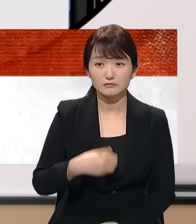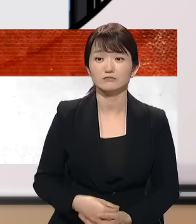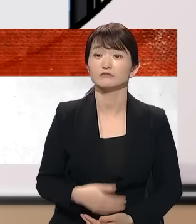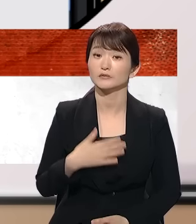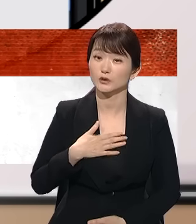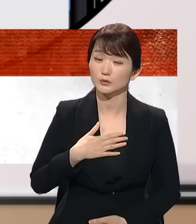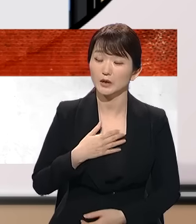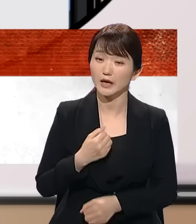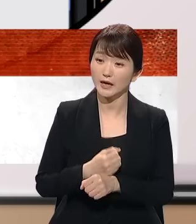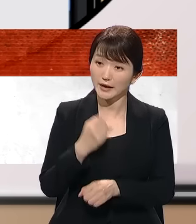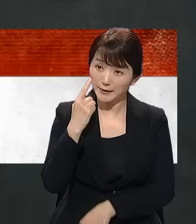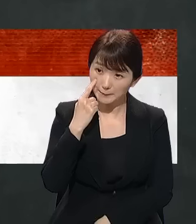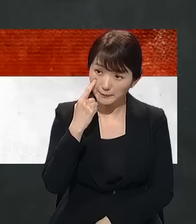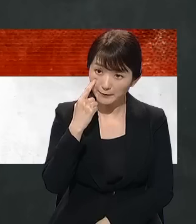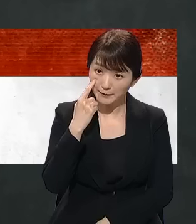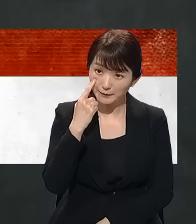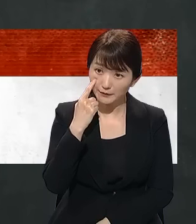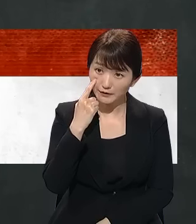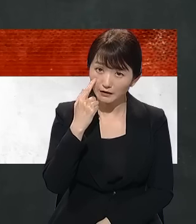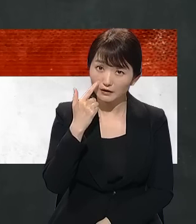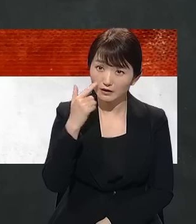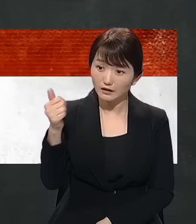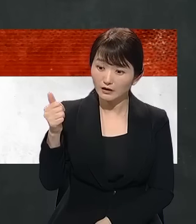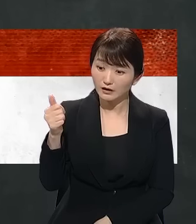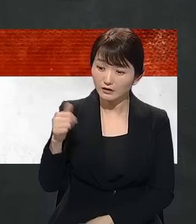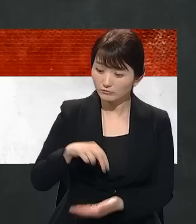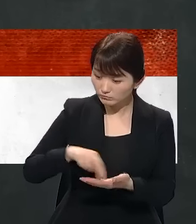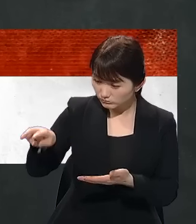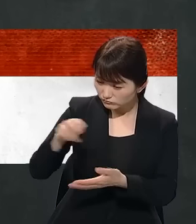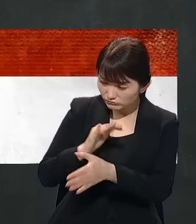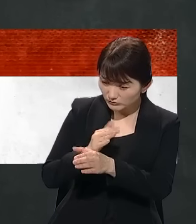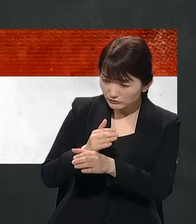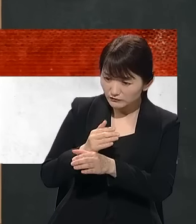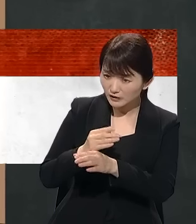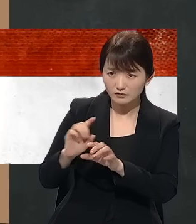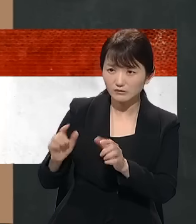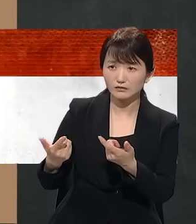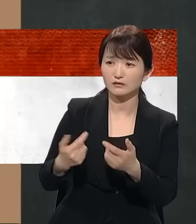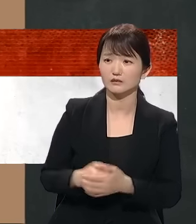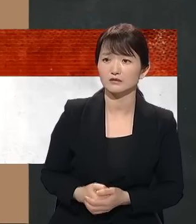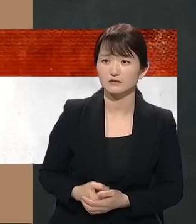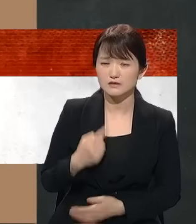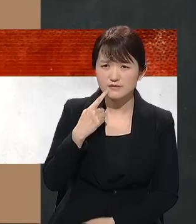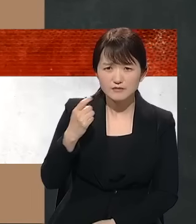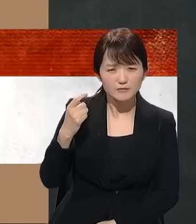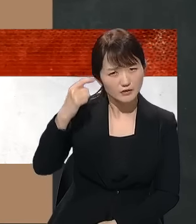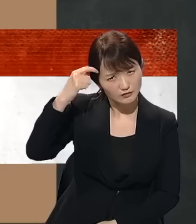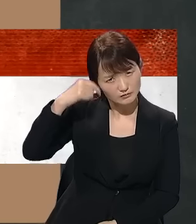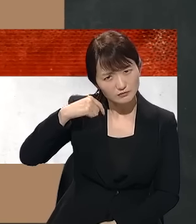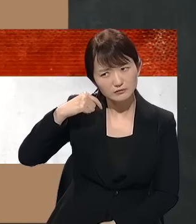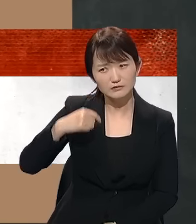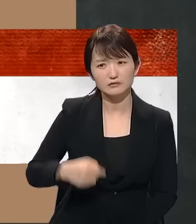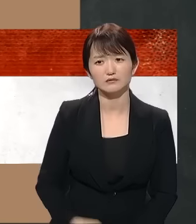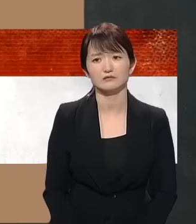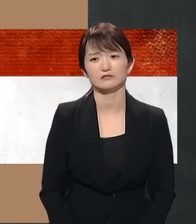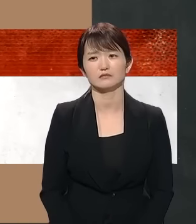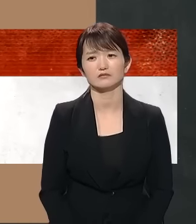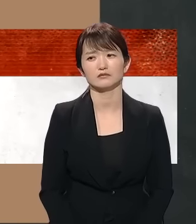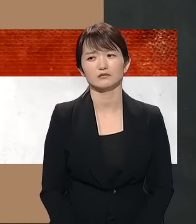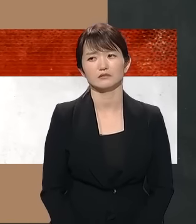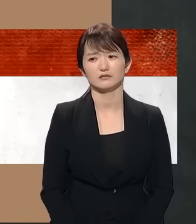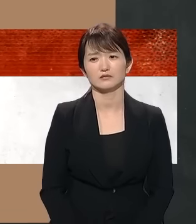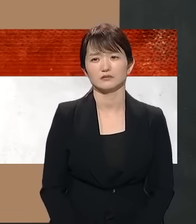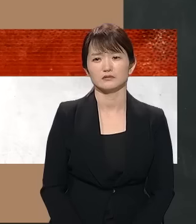저도 그렇게 해보았던 거죠. 근데 아빠는 그게 장난이 아니라 협박으로 느껴졌나 봐요.